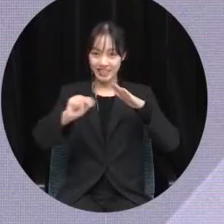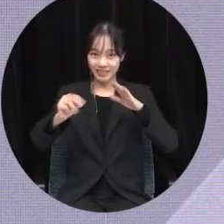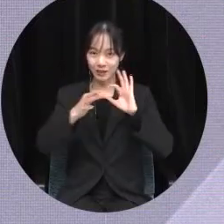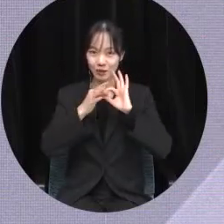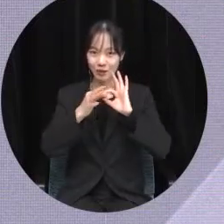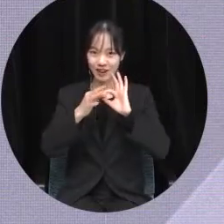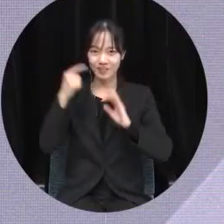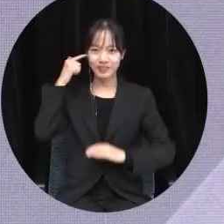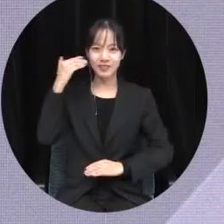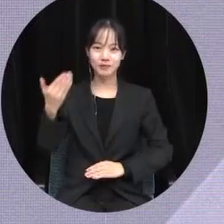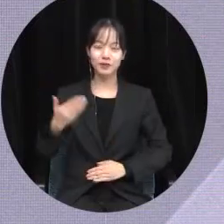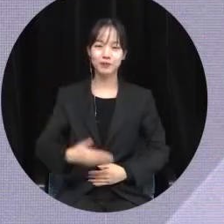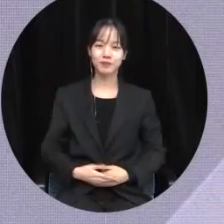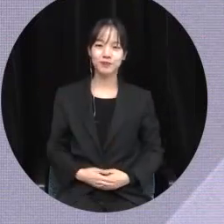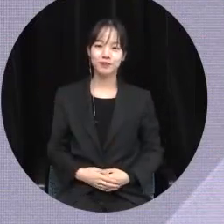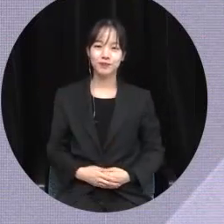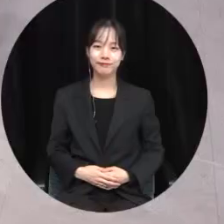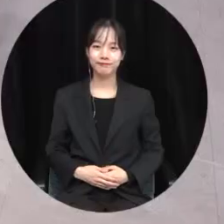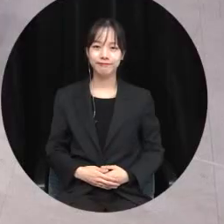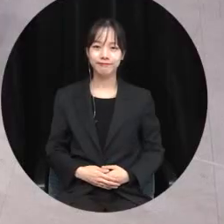공통 질문 드리겠습니다.